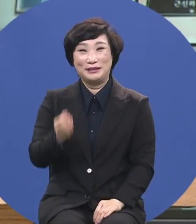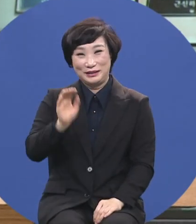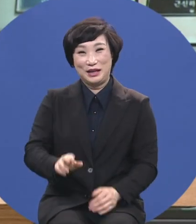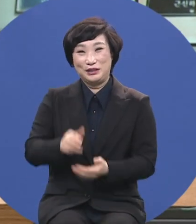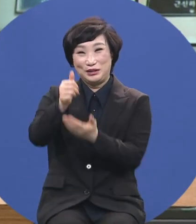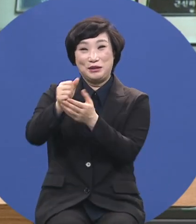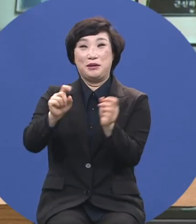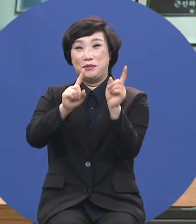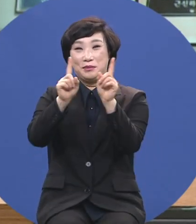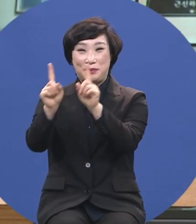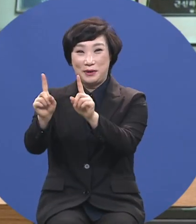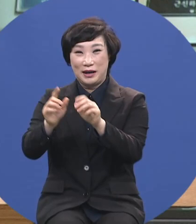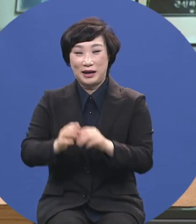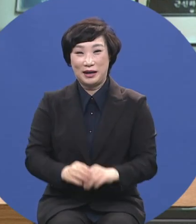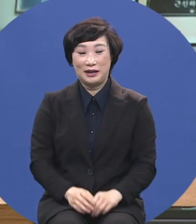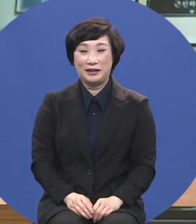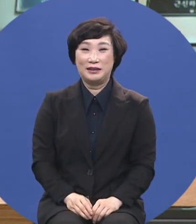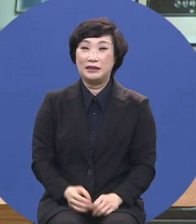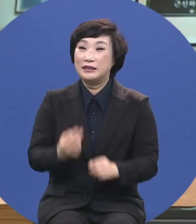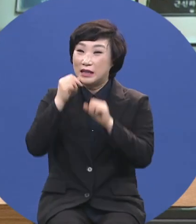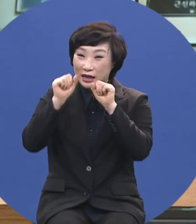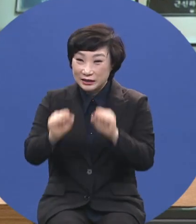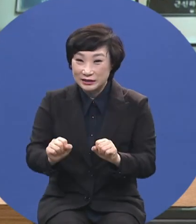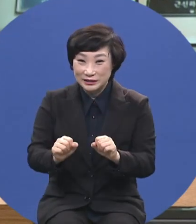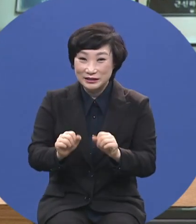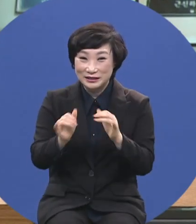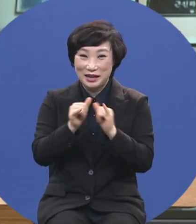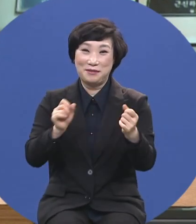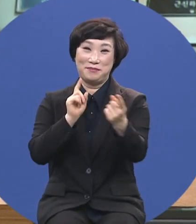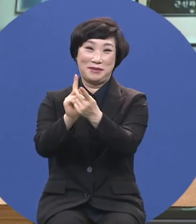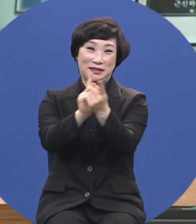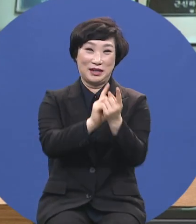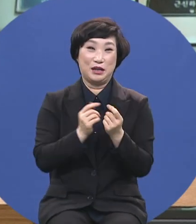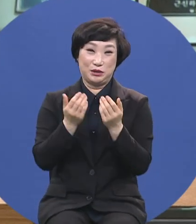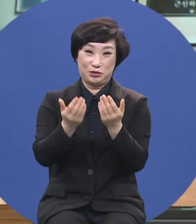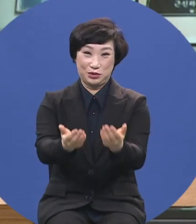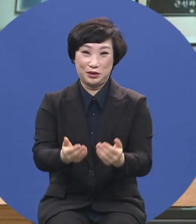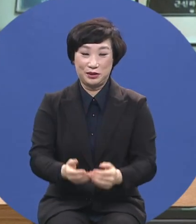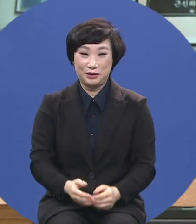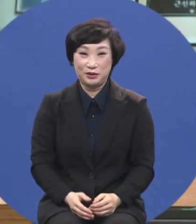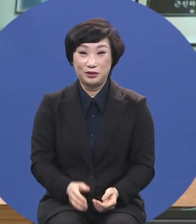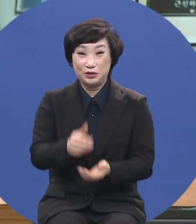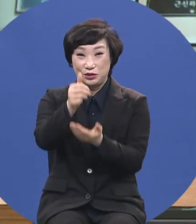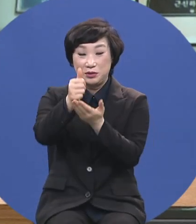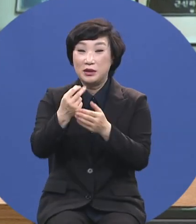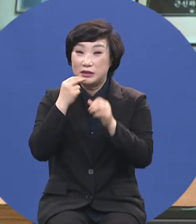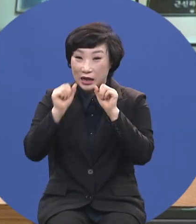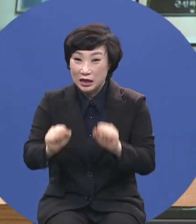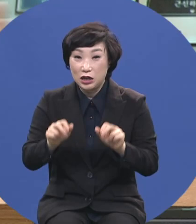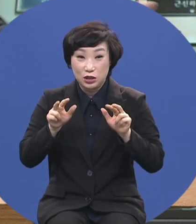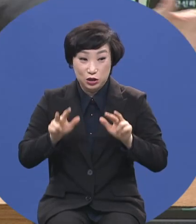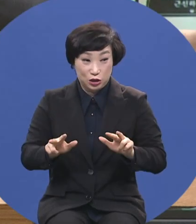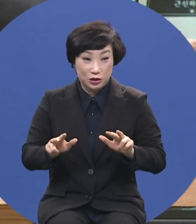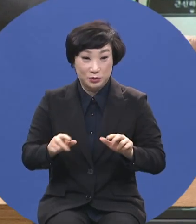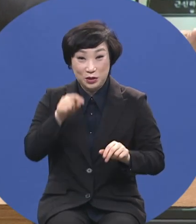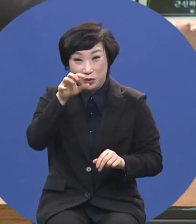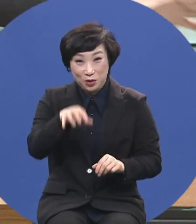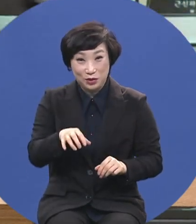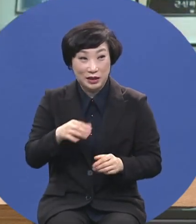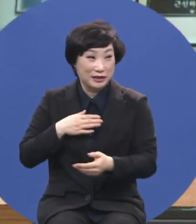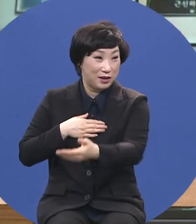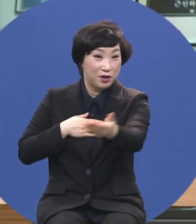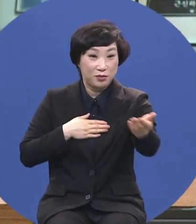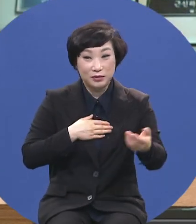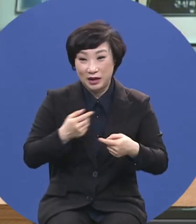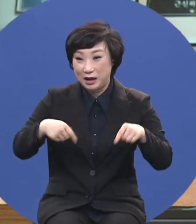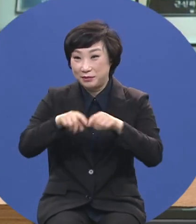주님은 부활하셔서 산자들을 만나 주셨습니다. 주님은 살아계셔서 지금 이곳에 여러분과